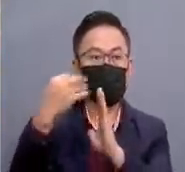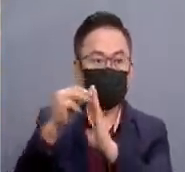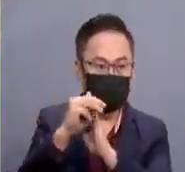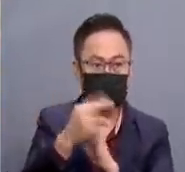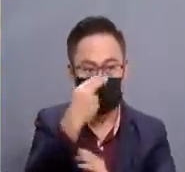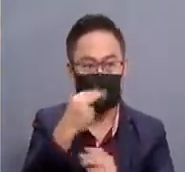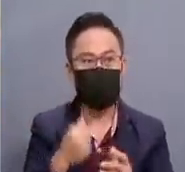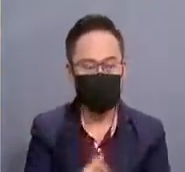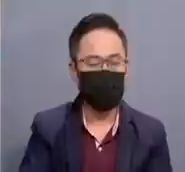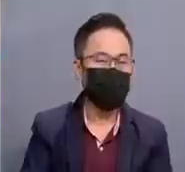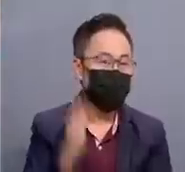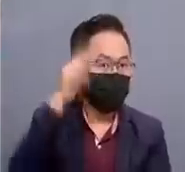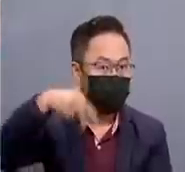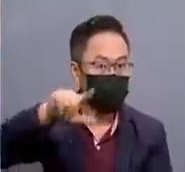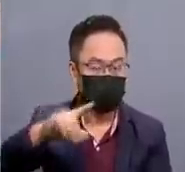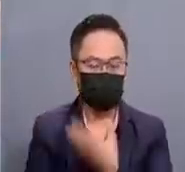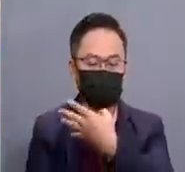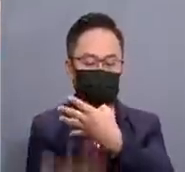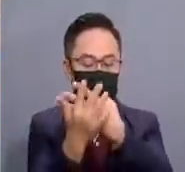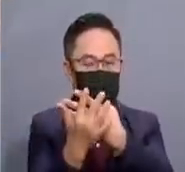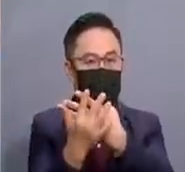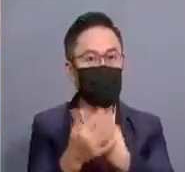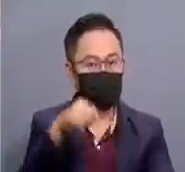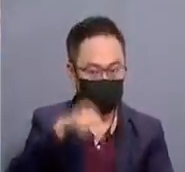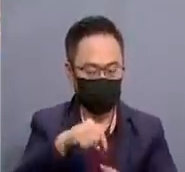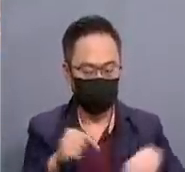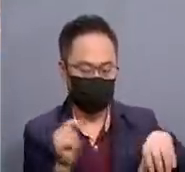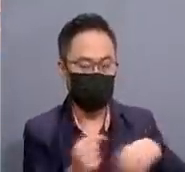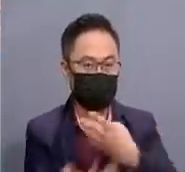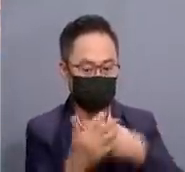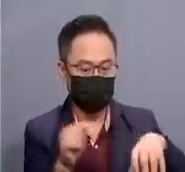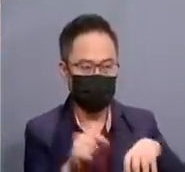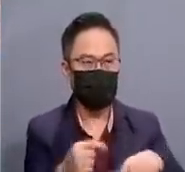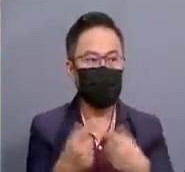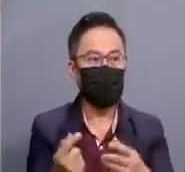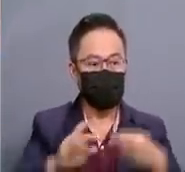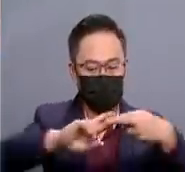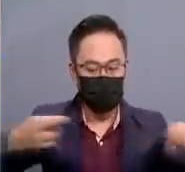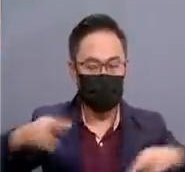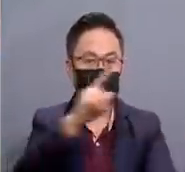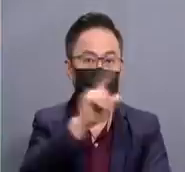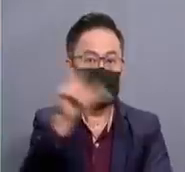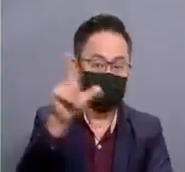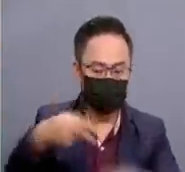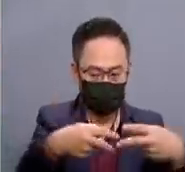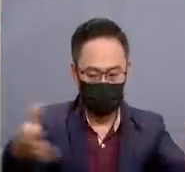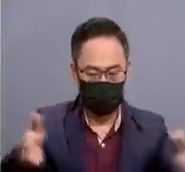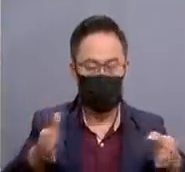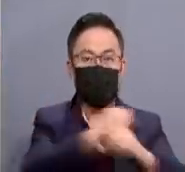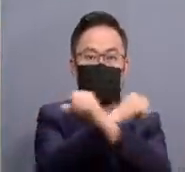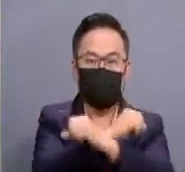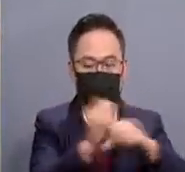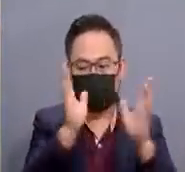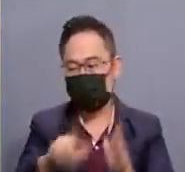ข้ามากั้นล้อมไว้ไม่ให้ผู้ที่มีส่วนเกี่ยวข้องเข้าไปด้านในครับส่วนลุงพลจะได้ประกันตัวหรือไม่ตอนนี้อยู่